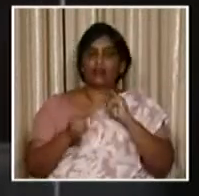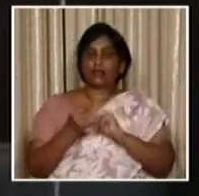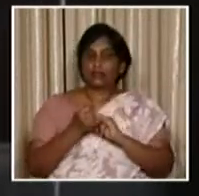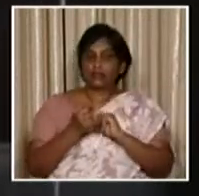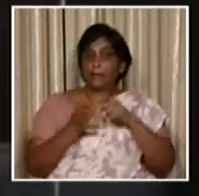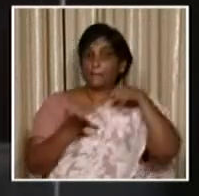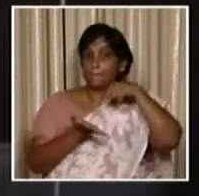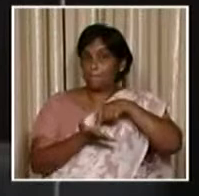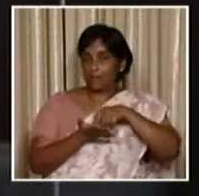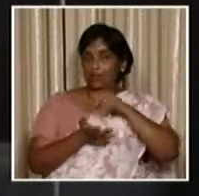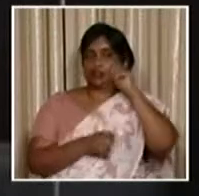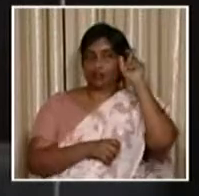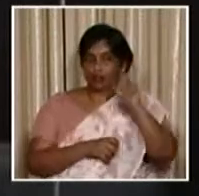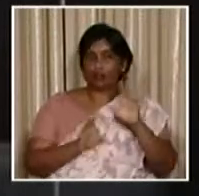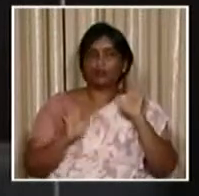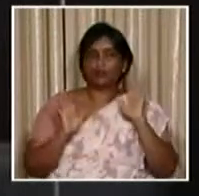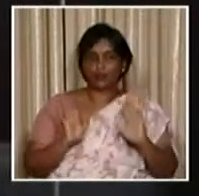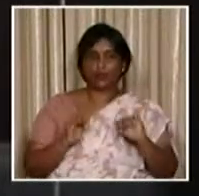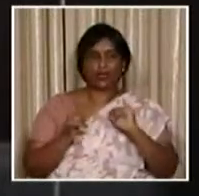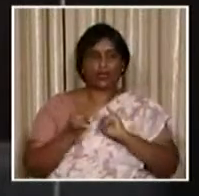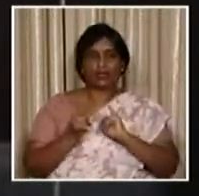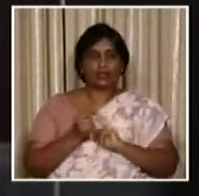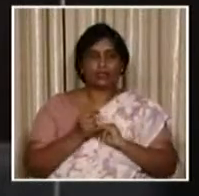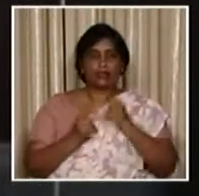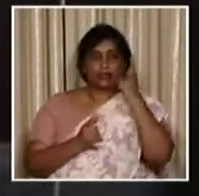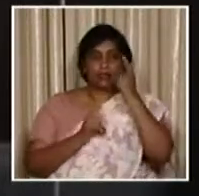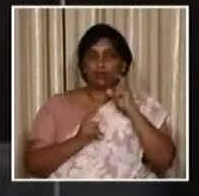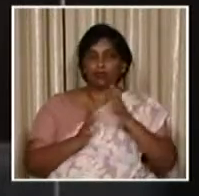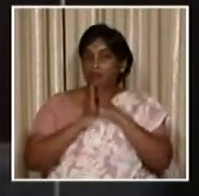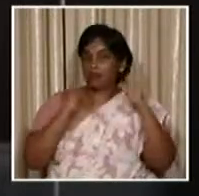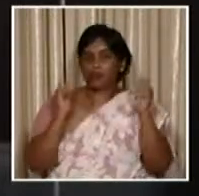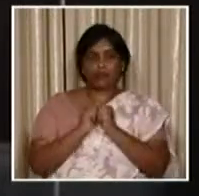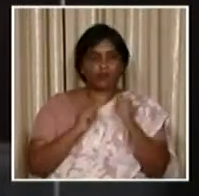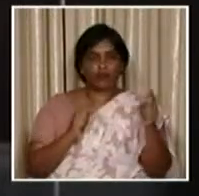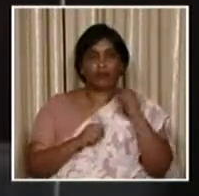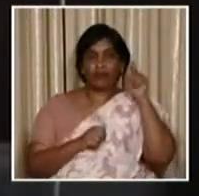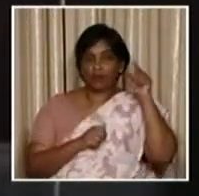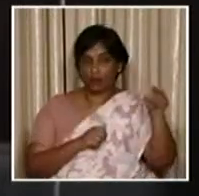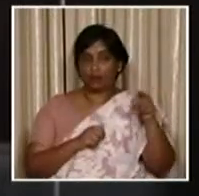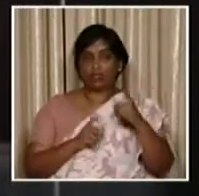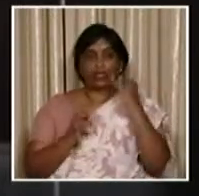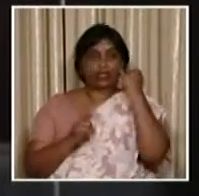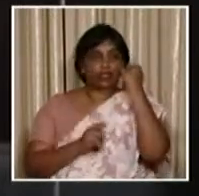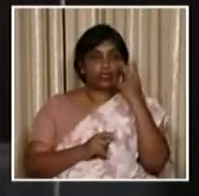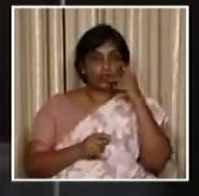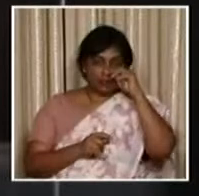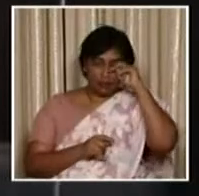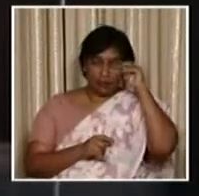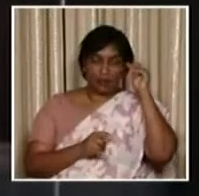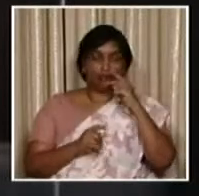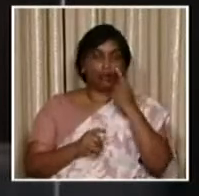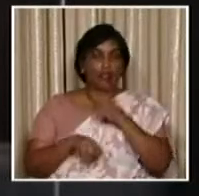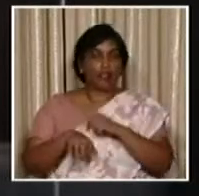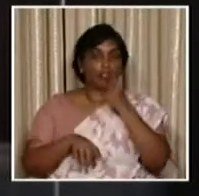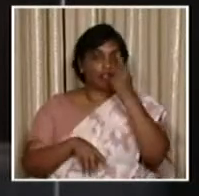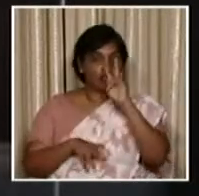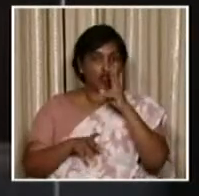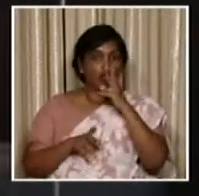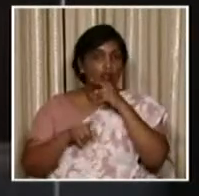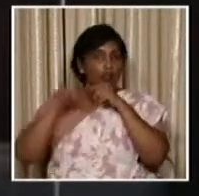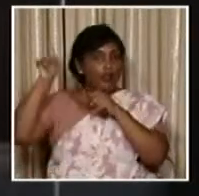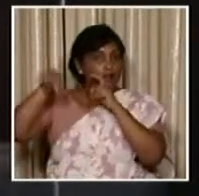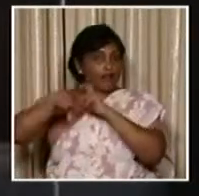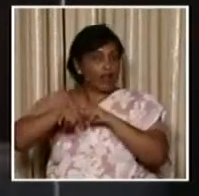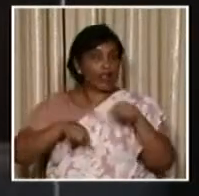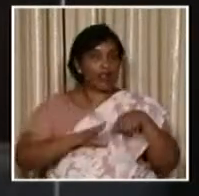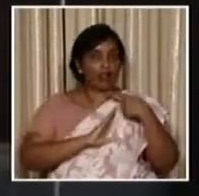කියන්නේ මැද පෙළමිනිහෙක් පමණයි. සැලේට බෑ ඔච්චර ලොකු වැඩක් කරන්න. මෙයා ඊට පස්සේ සිංගප්පූරුවේ 12 වෙලාවට එහේ බෝම්බ පිපුවේ